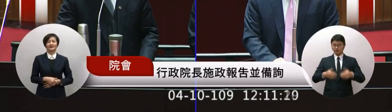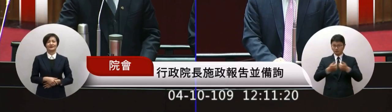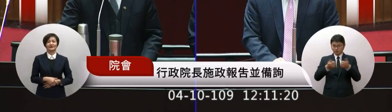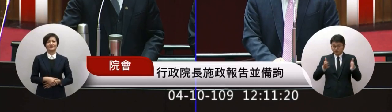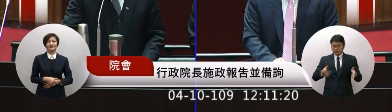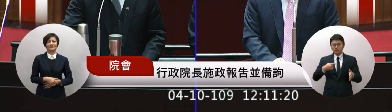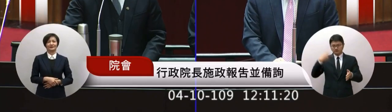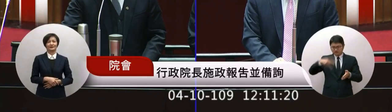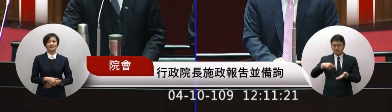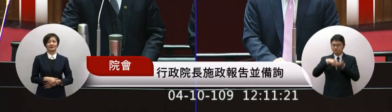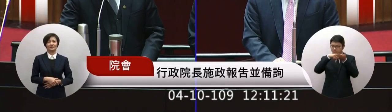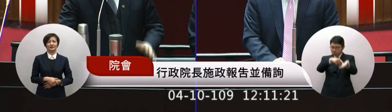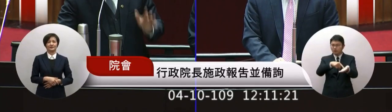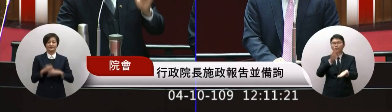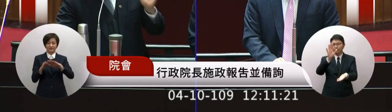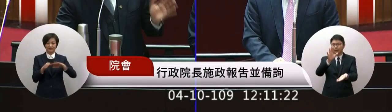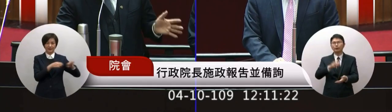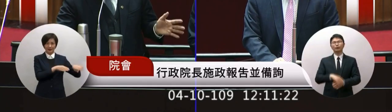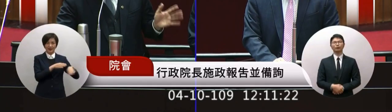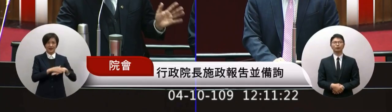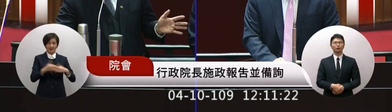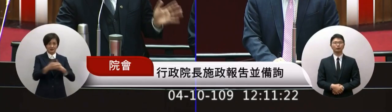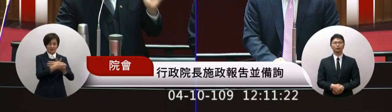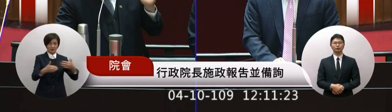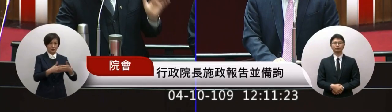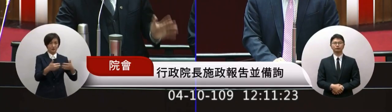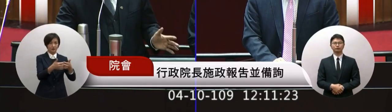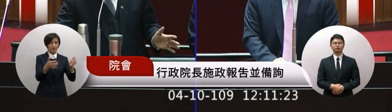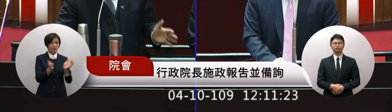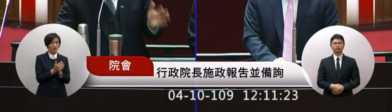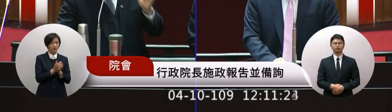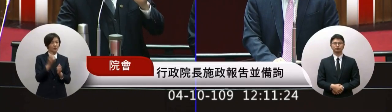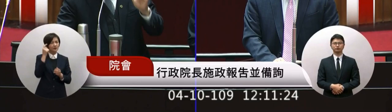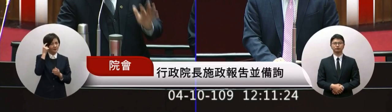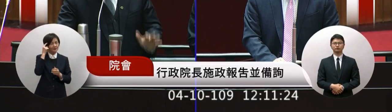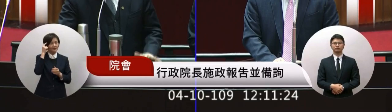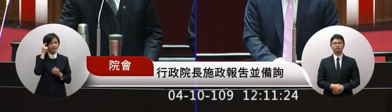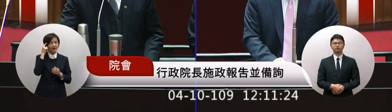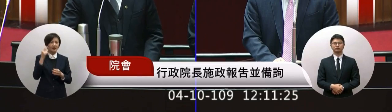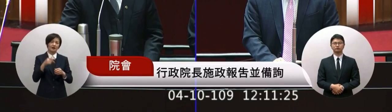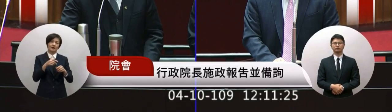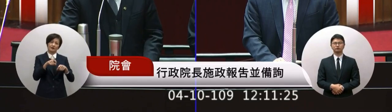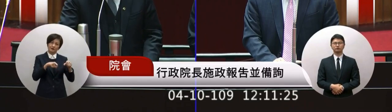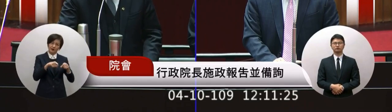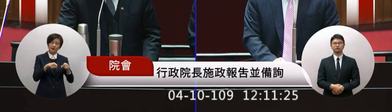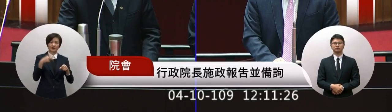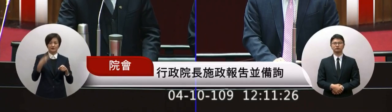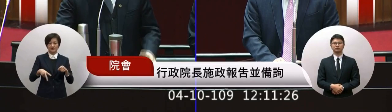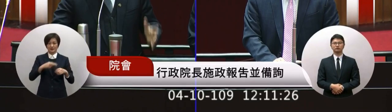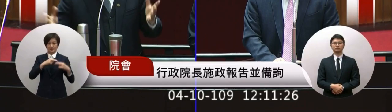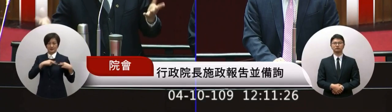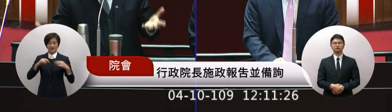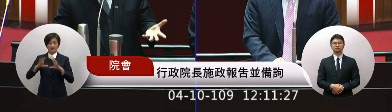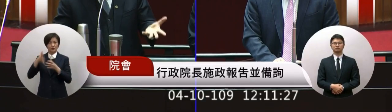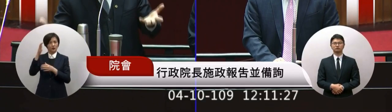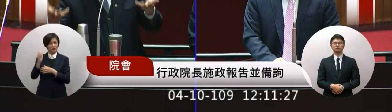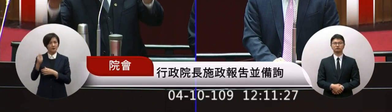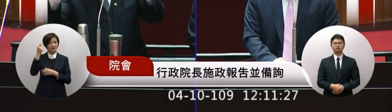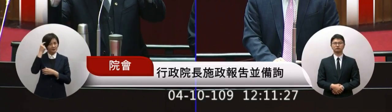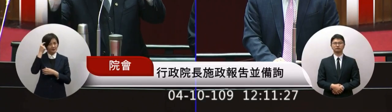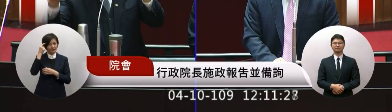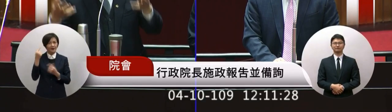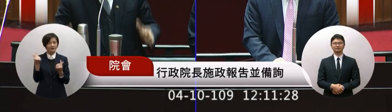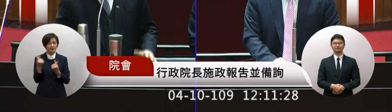了。 那另外，交通部这边也有这样的意思，总统也有这样的政见，那就整